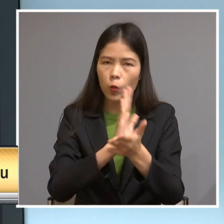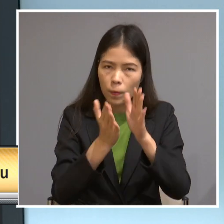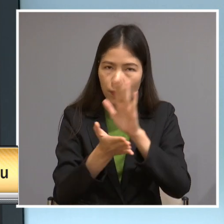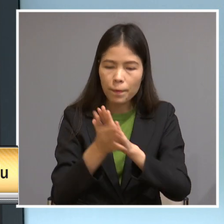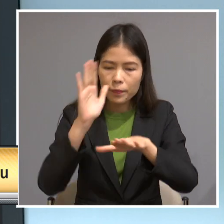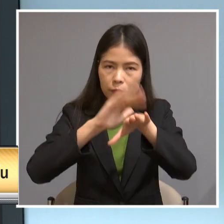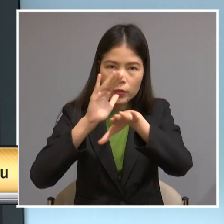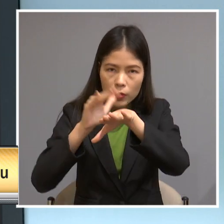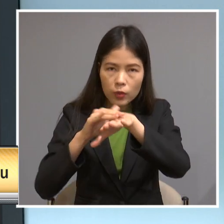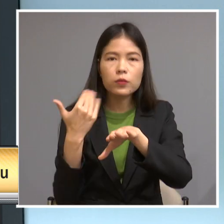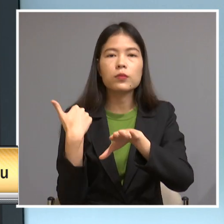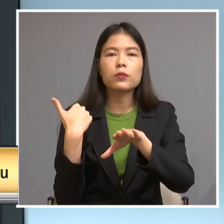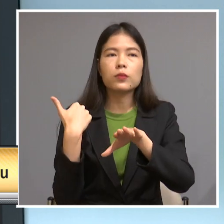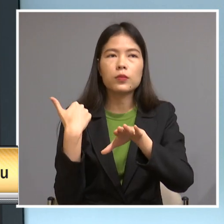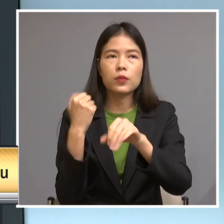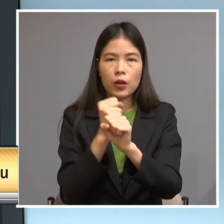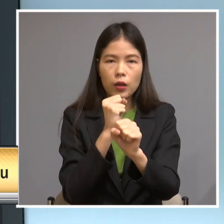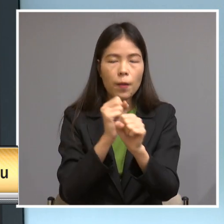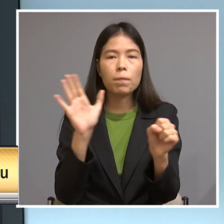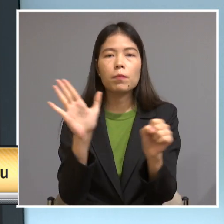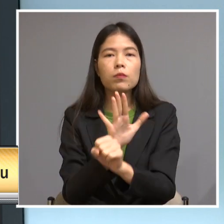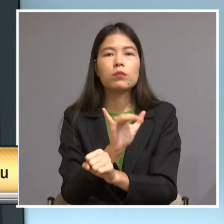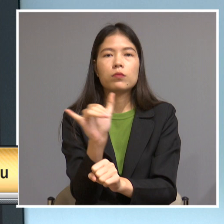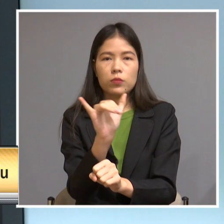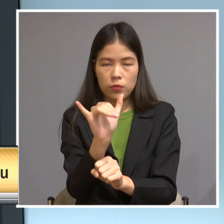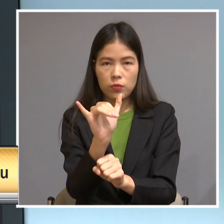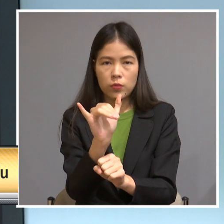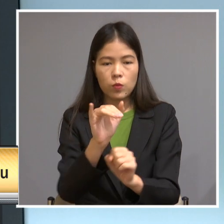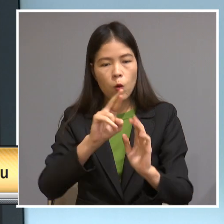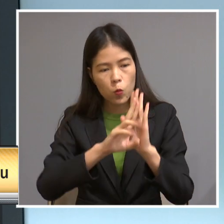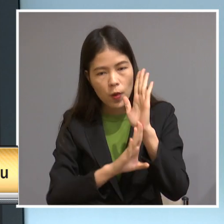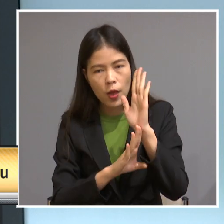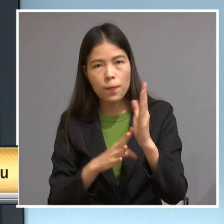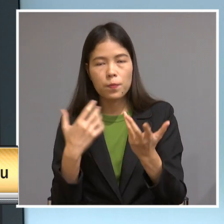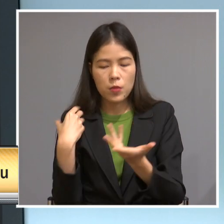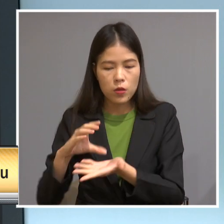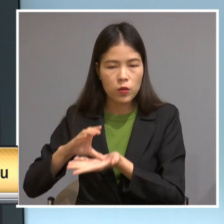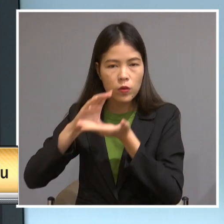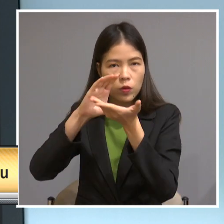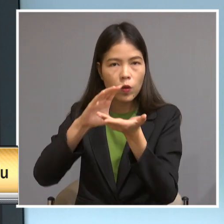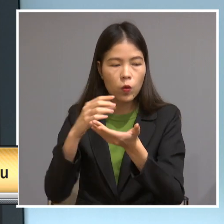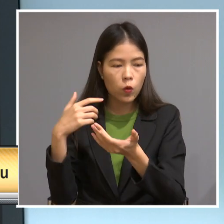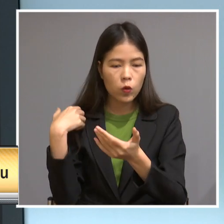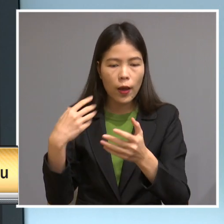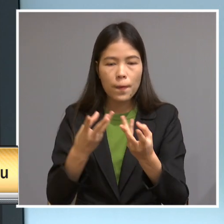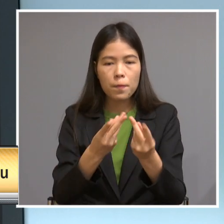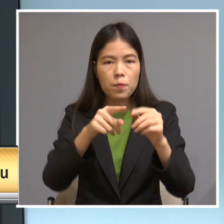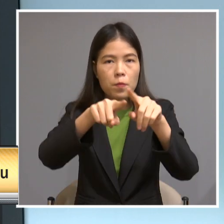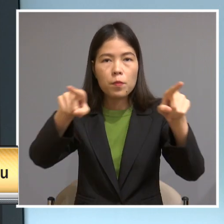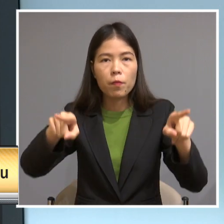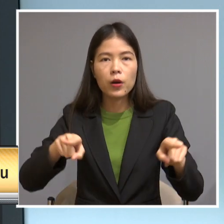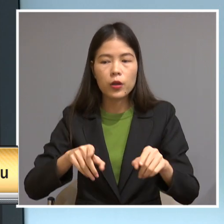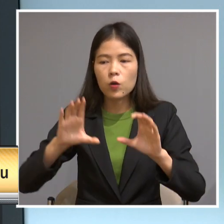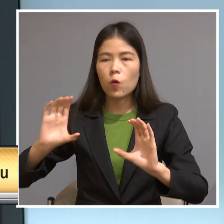ข้อง วาทวงติงว่าทำไม้ครบรูแบการลงทุนเป็ต้นใช้ที่ของหลวงใช้ที่ป่าัวนหาสิบใระ